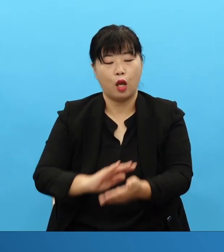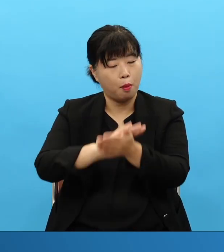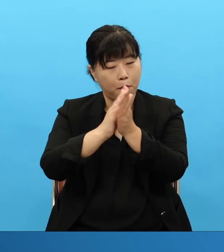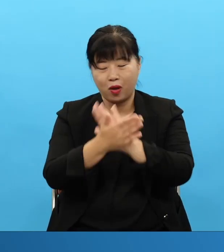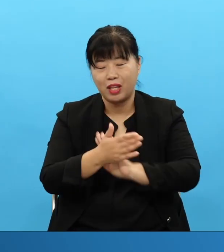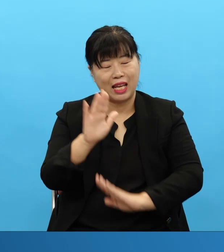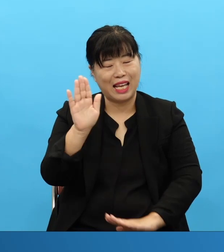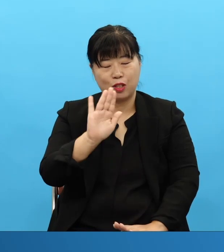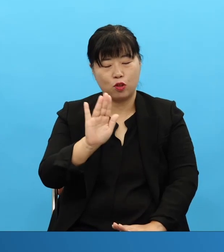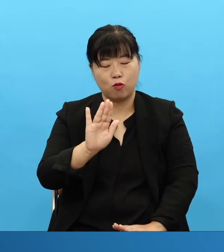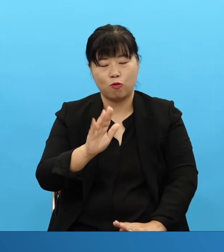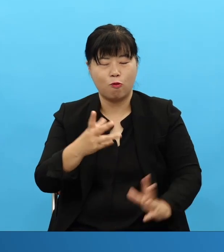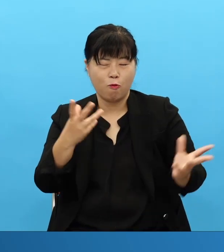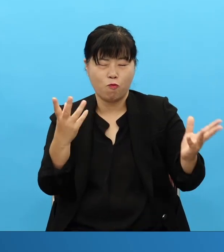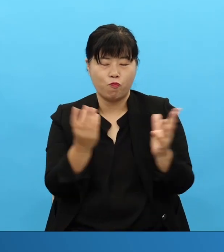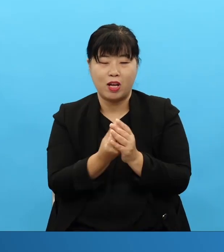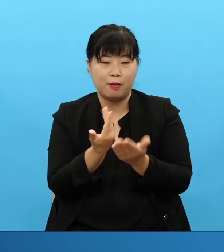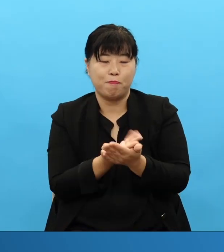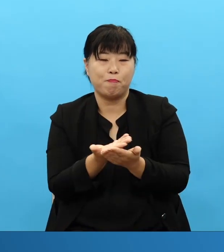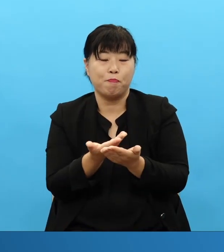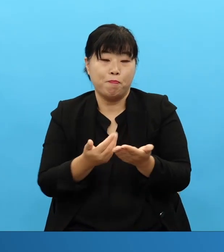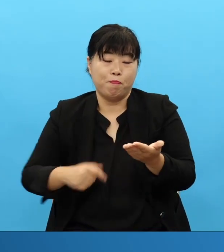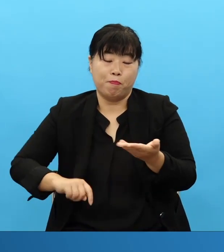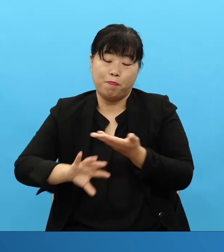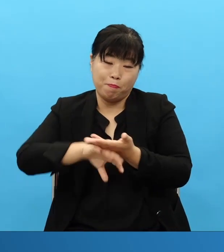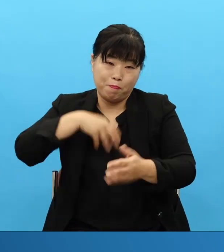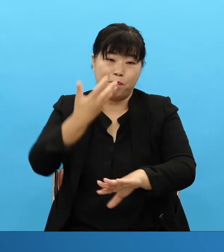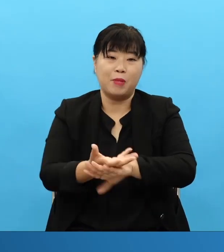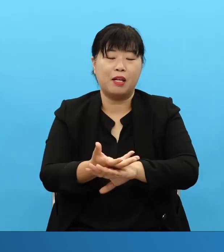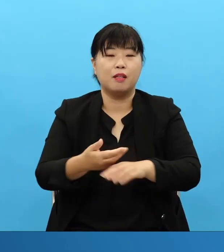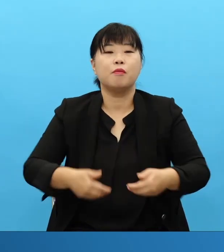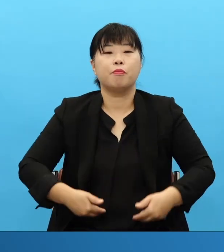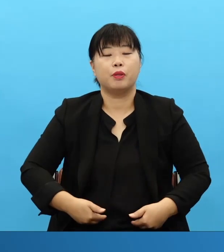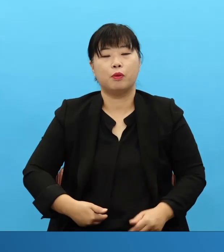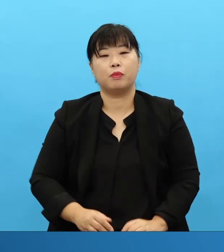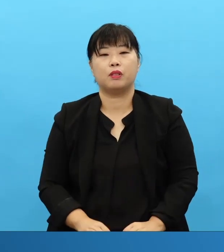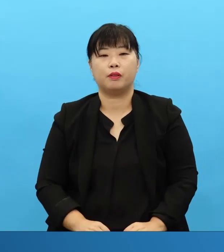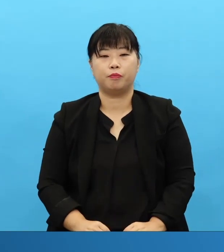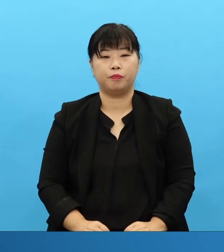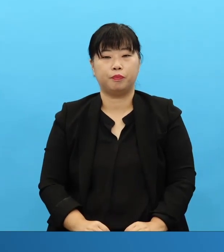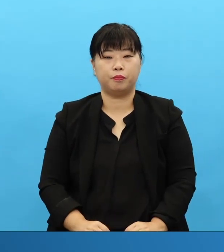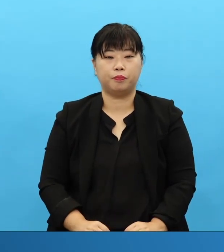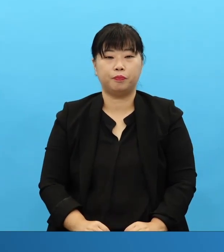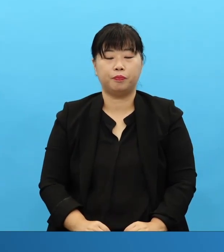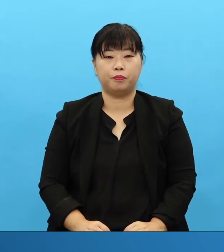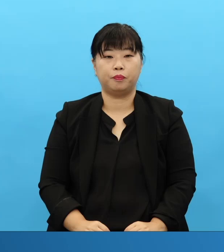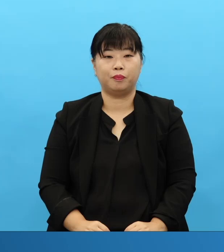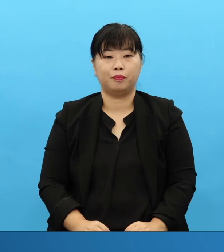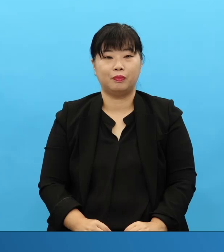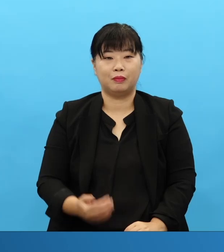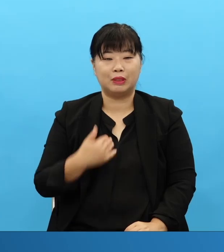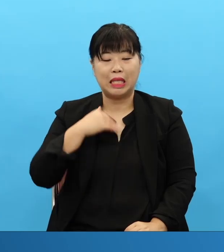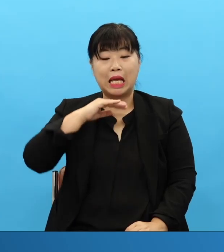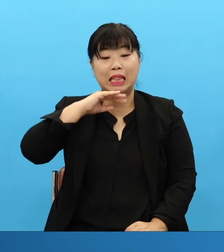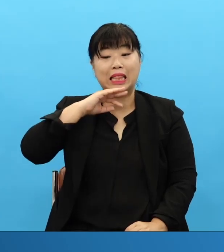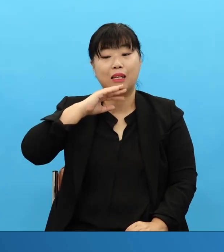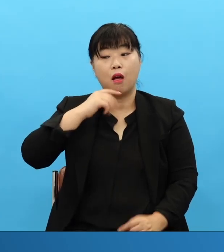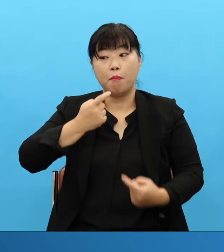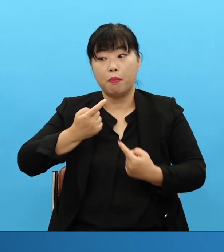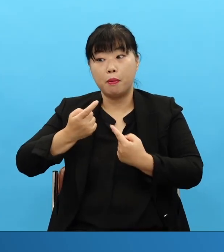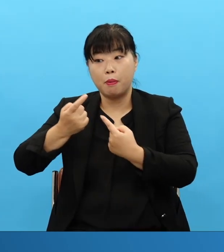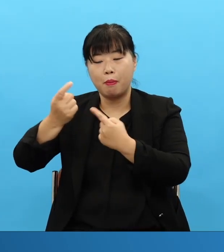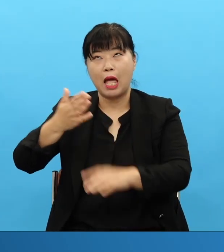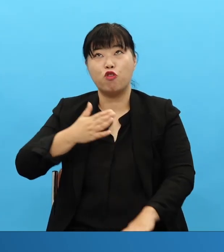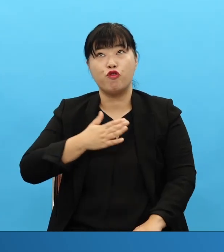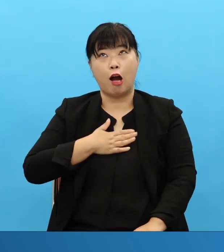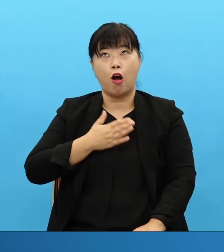so it's not about changing, it's about quickly renewing. 우리는 나도 모르는 사이에 나이 들면은 나라고 하는 게 강해진단 And 말이에요. without us even realizing,